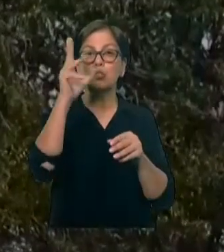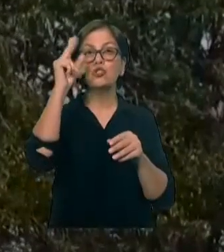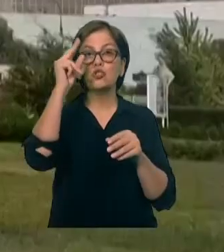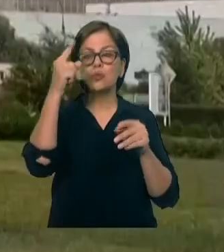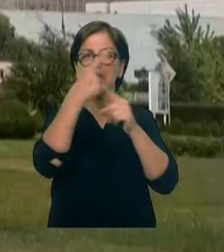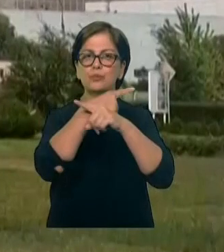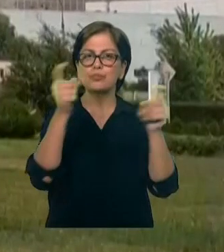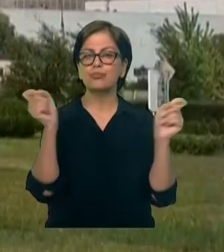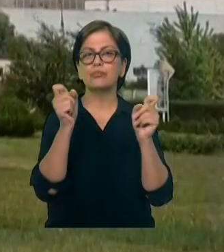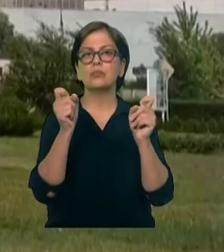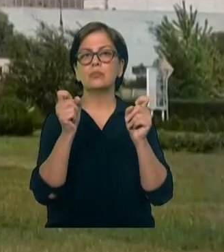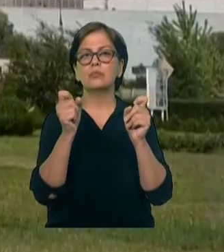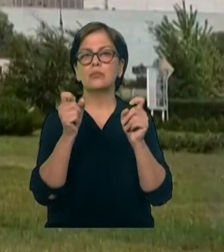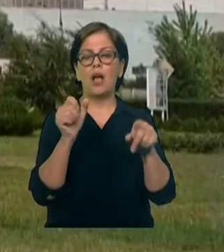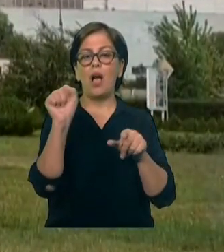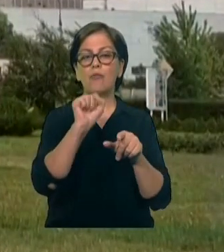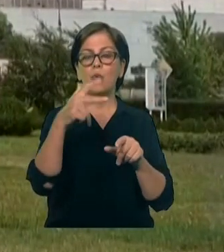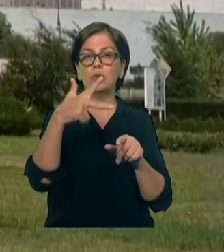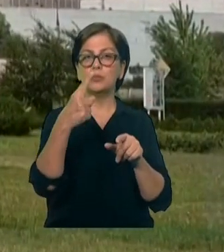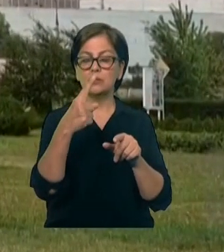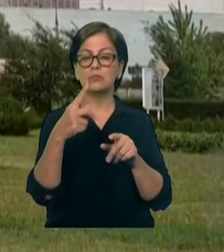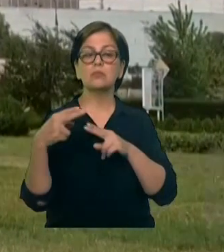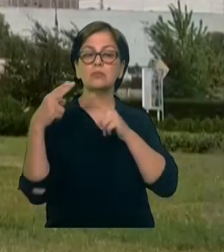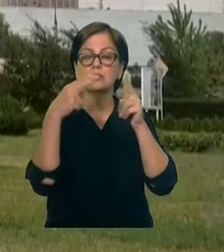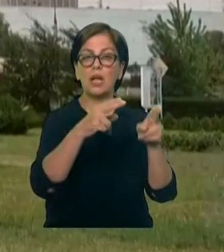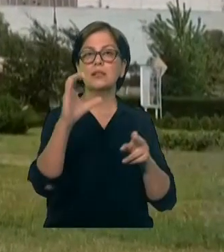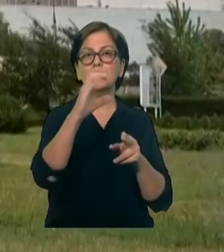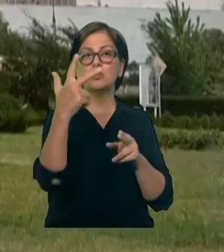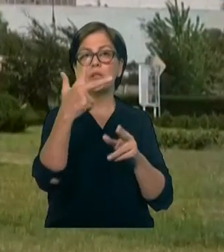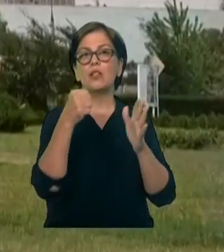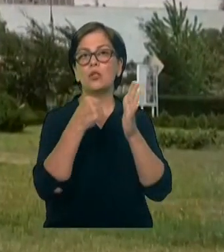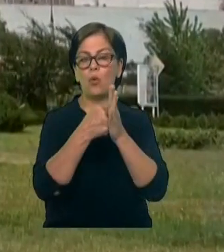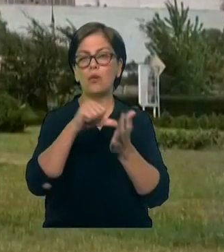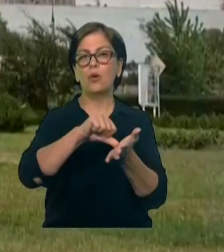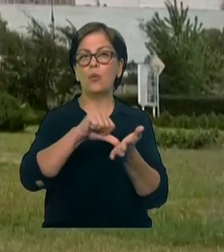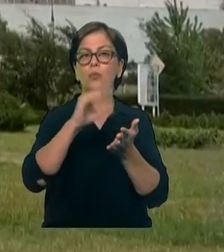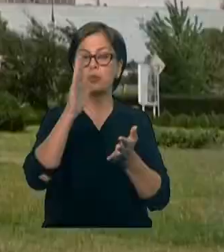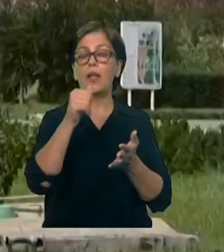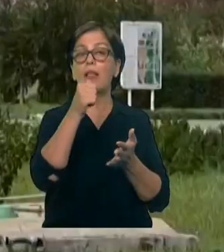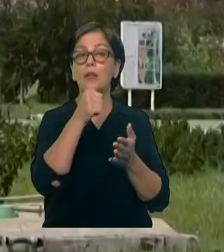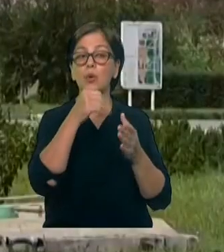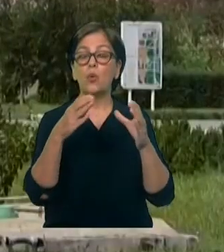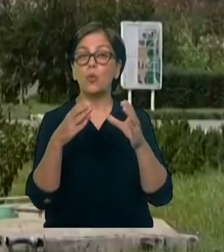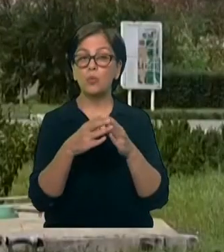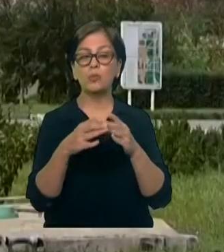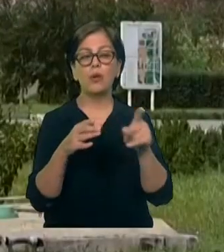açıqlanıb. Məlum olub ki, səfər avqustun 31-də başlayıb sentyabrın 3-ünə qədər davam edəcək. Ekspertlər qrupu